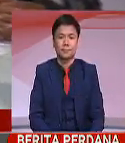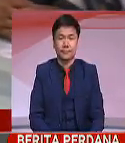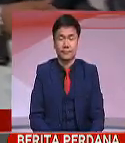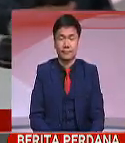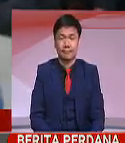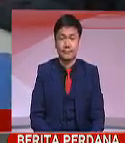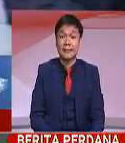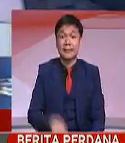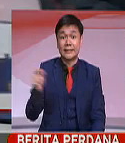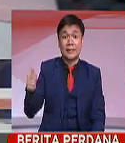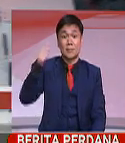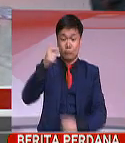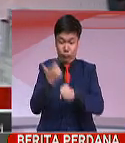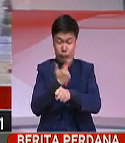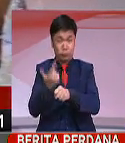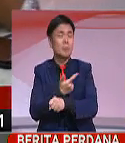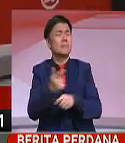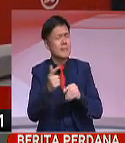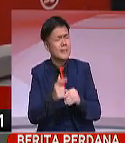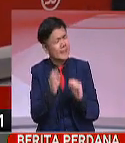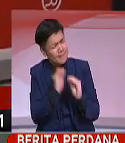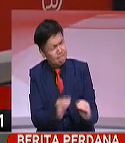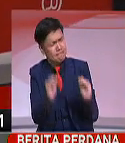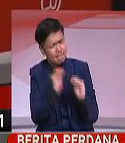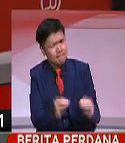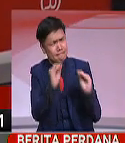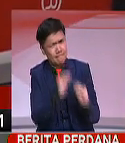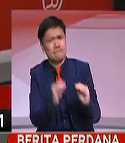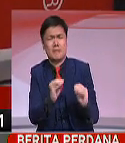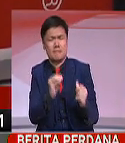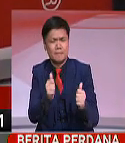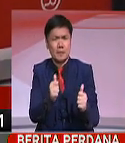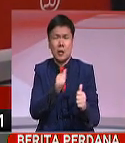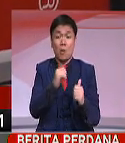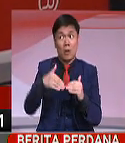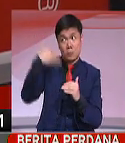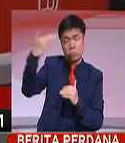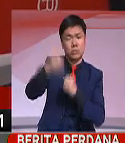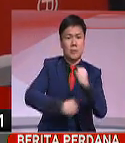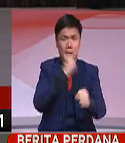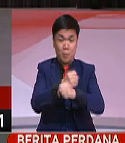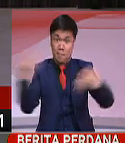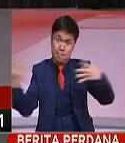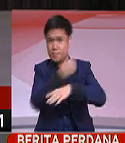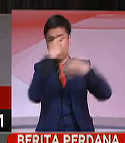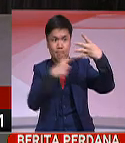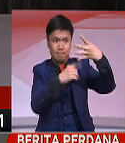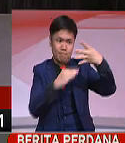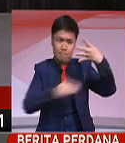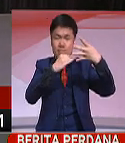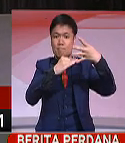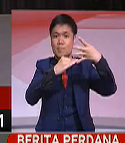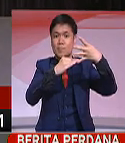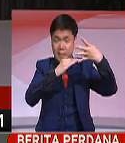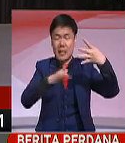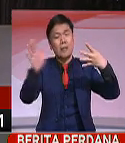baru-baru akhirat dia akan menggunakan seluruh pengalamannya bagi mencapai sasaran tersebut musim depan dalam masa sama akhir atur mencadangkan